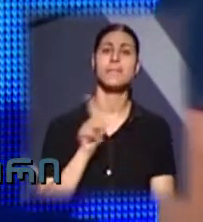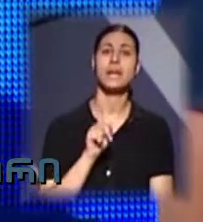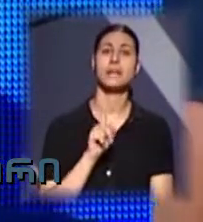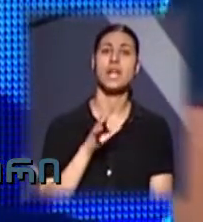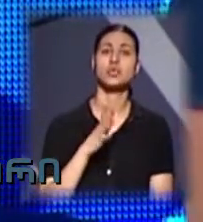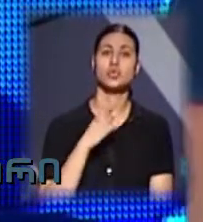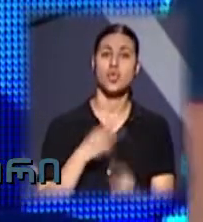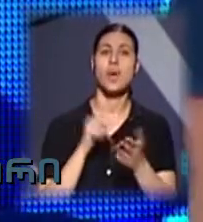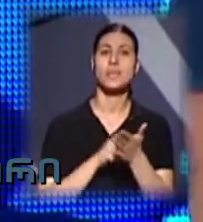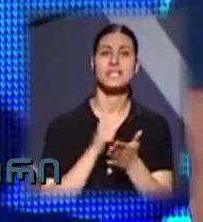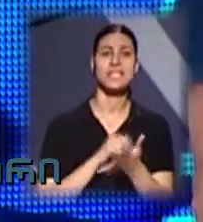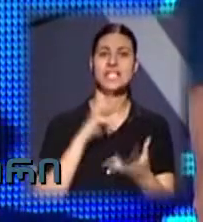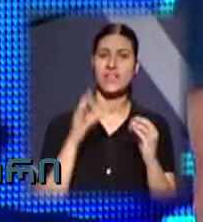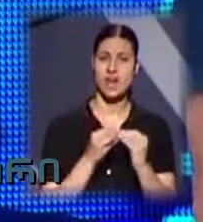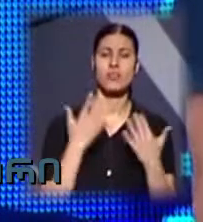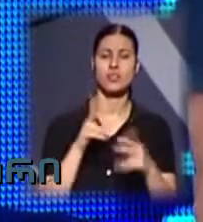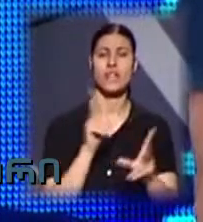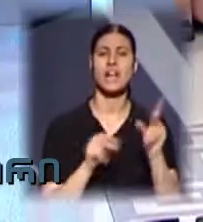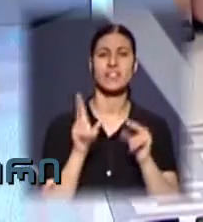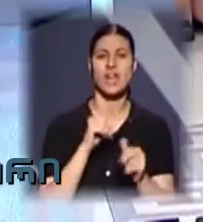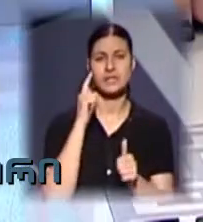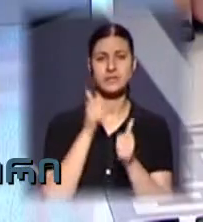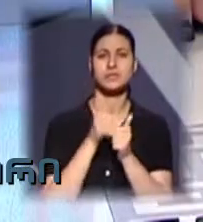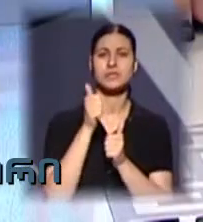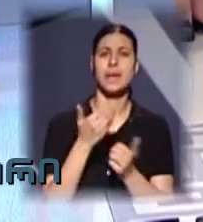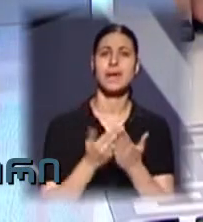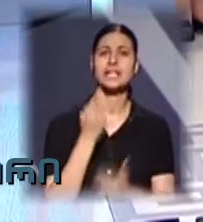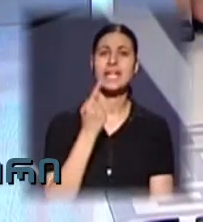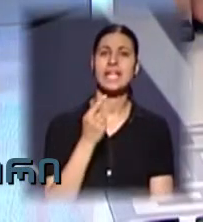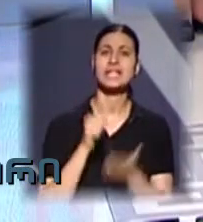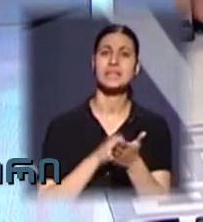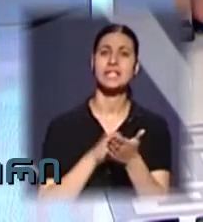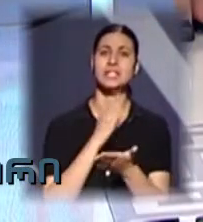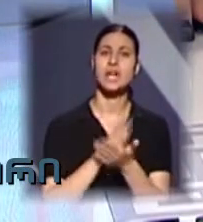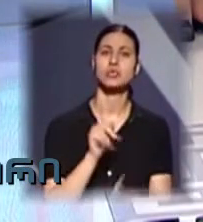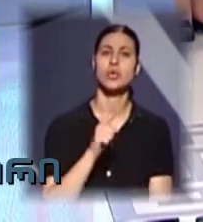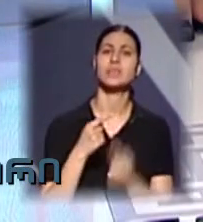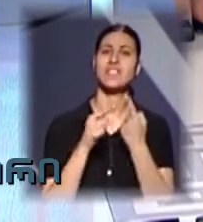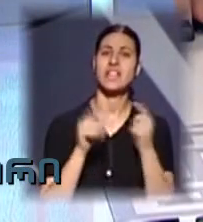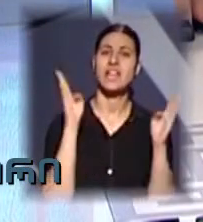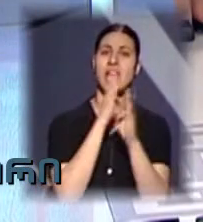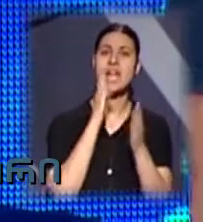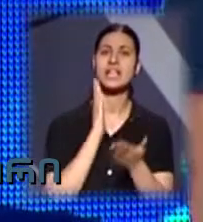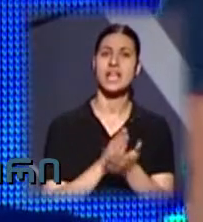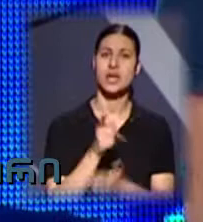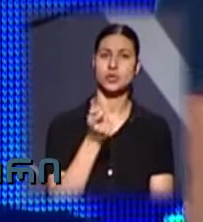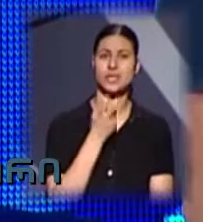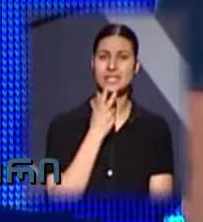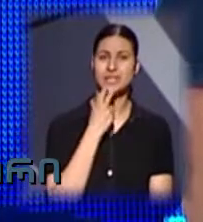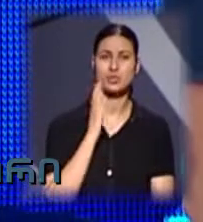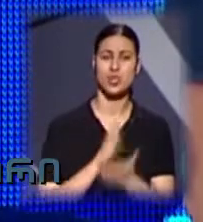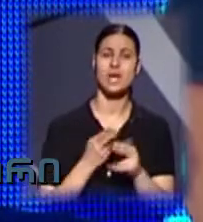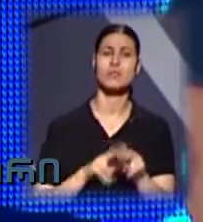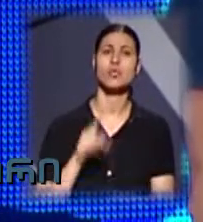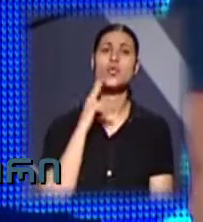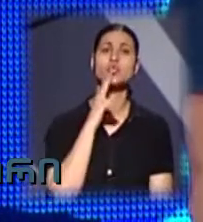არგუმენტებიც იყო, ეს არგუმენტები ყველაფერი გათვალისწინებული ჰქონდა. მაგალითად ერთ-ერთი არგუმენტი არის, რომ იქ სხვანაირი კლიმატია, ეს ცოტა სასაცილო არგუმენტია,